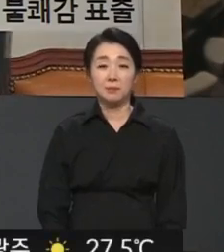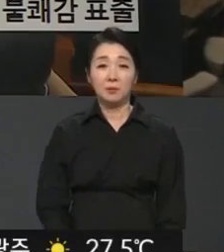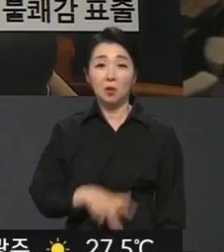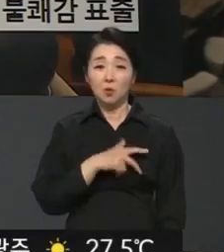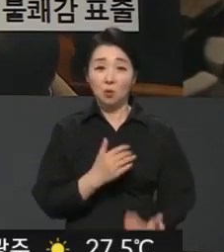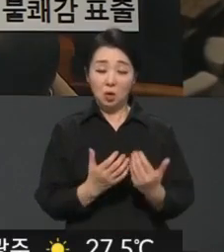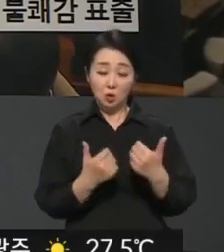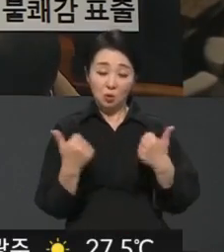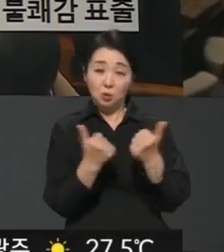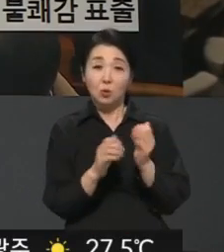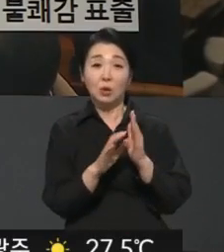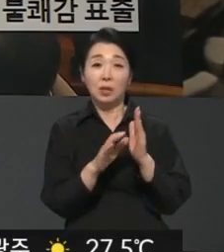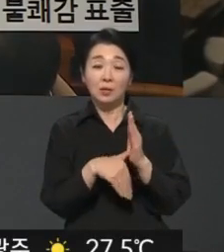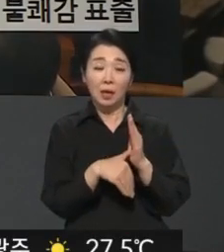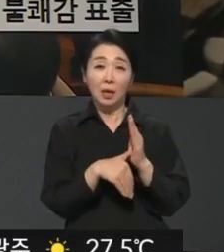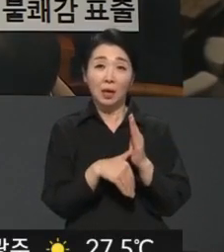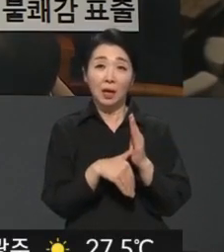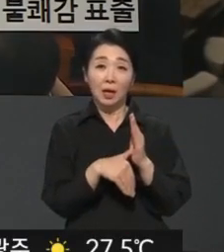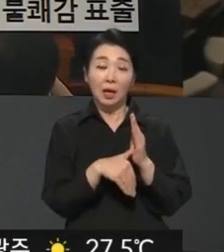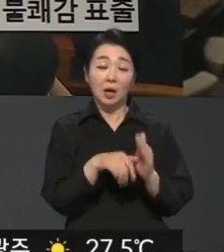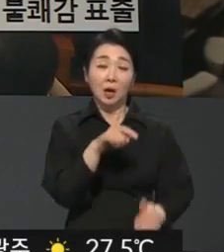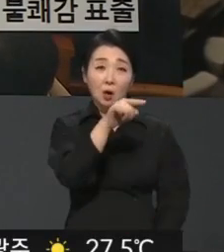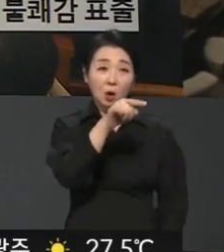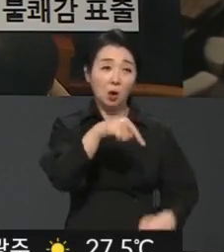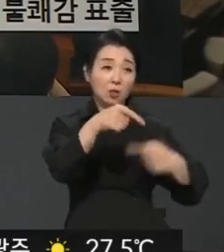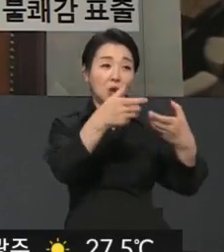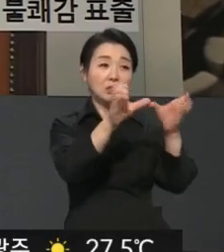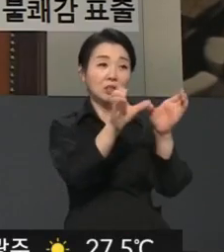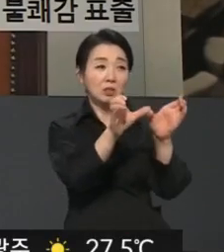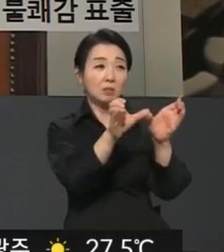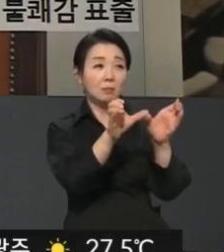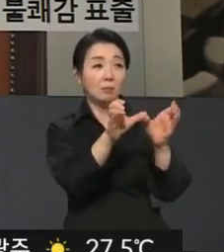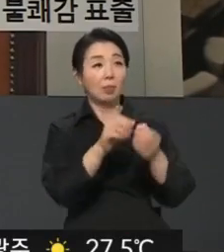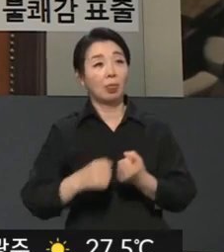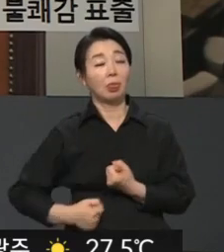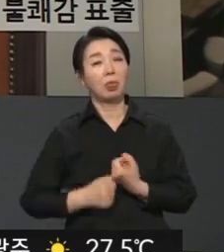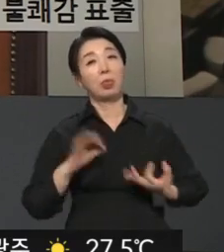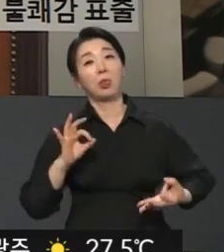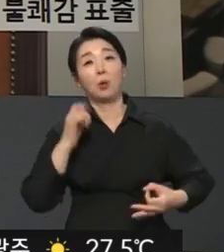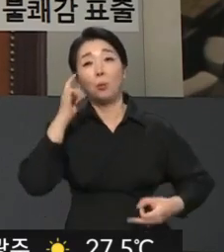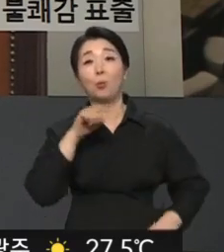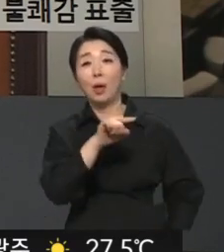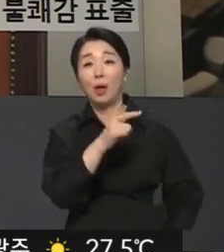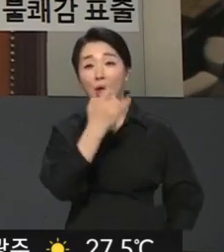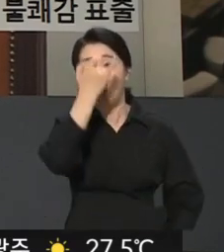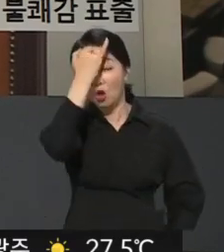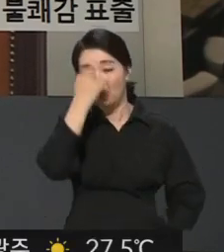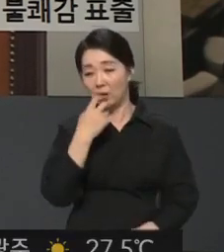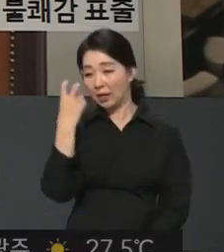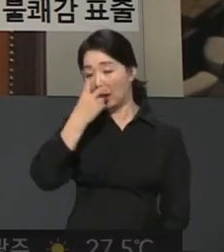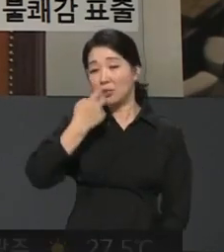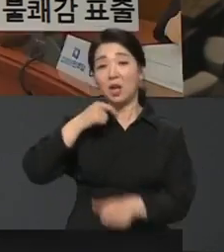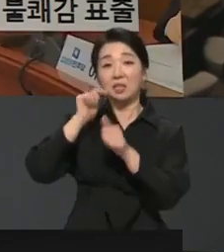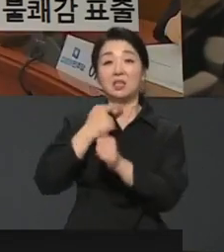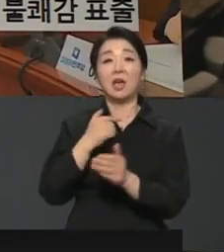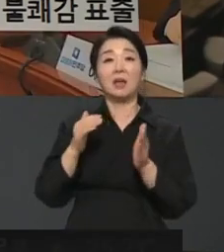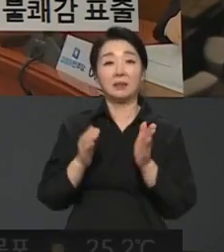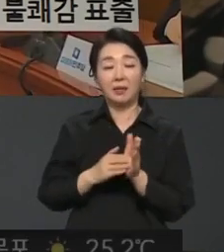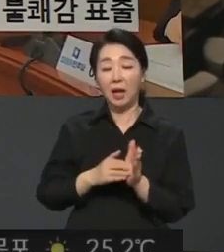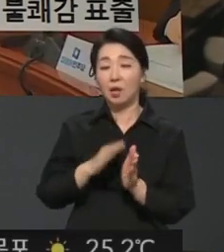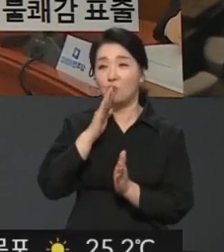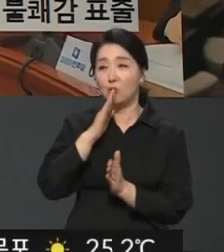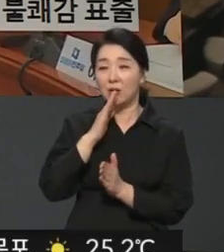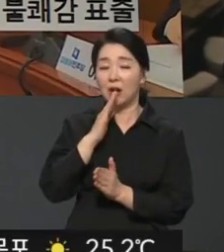의원총회에서 지도부가 아무것도 안 하는 것 아니냐 이런 비판이 나왔던 데 대해서 윤리감찰도 지시했다 이런 이야기를 하면서 사실이